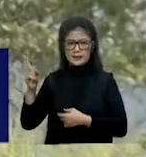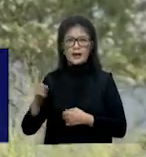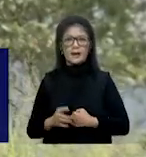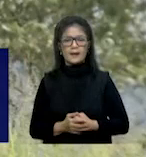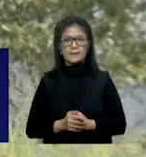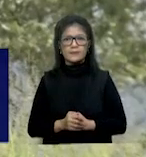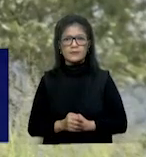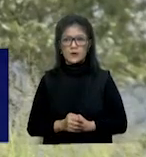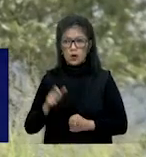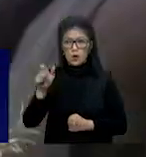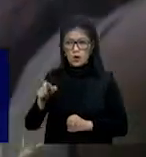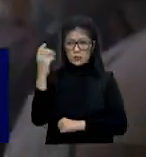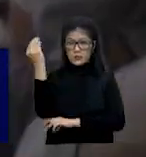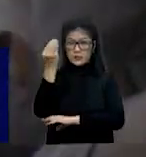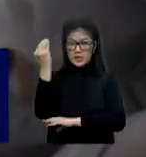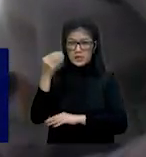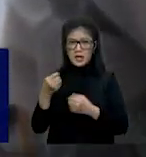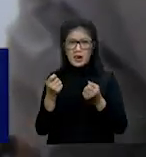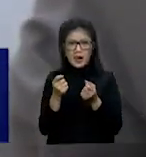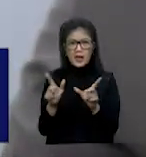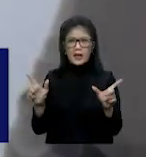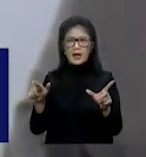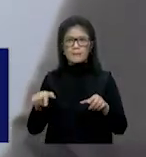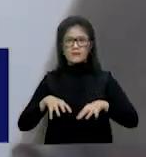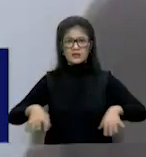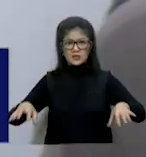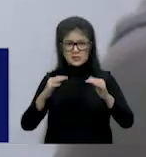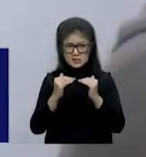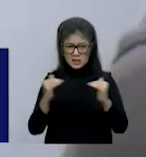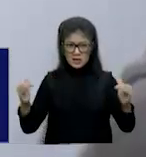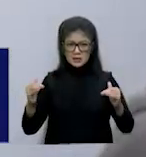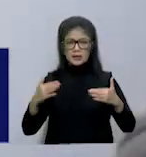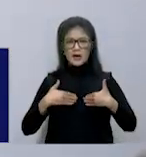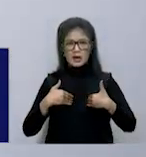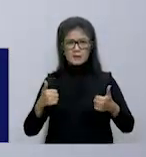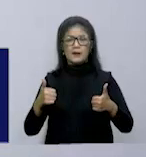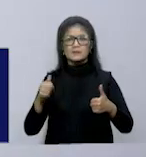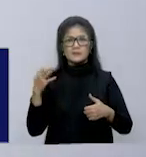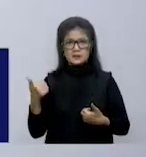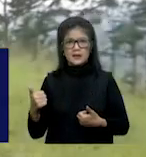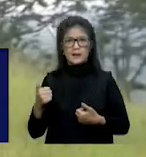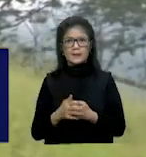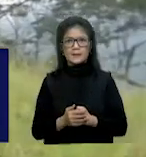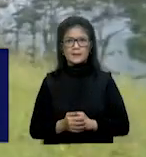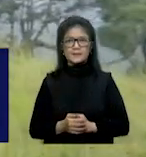itu, wisatawan juga dilengkapi dengan perlengkapan sesuai standar yang menjamin keselamatan selama para layang.